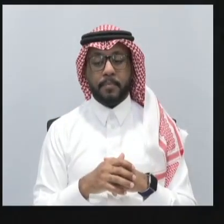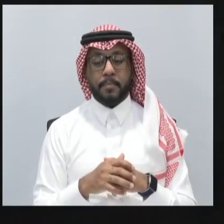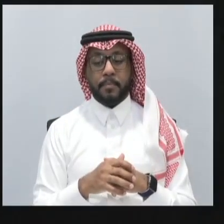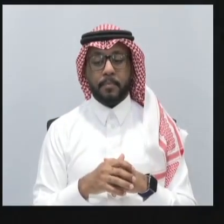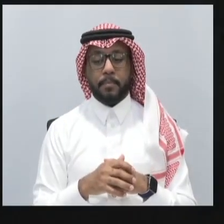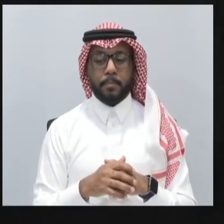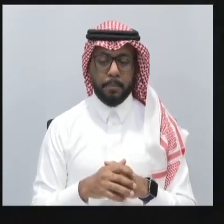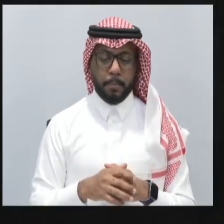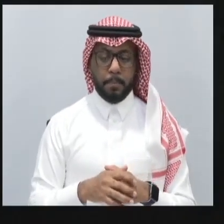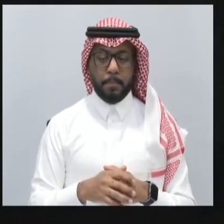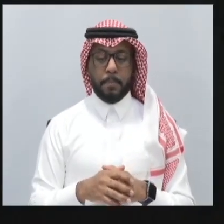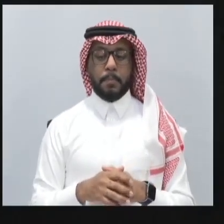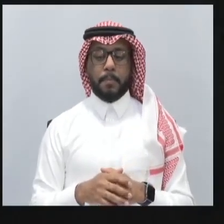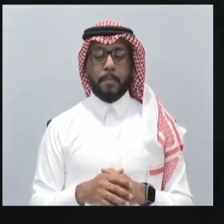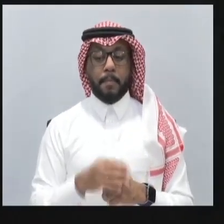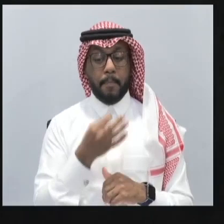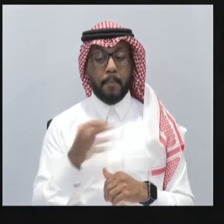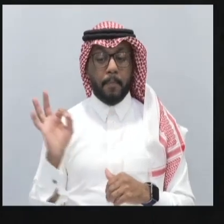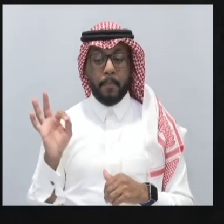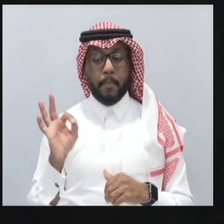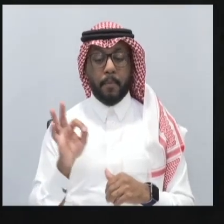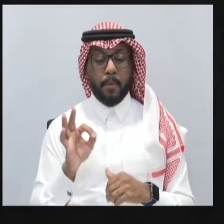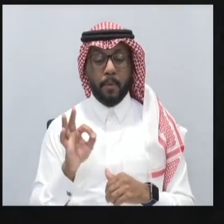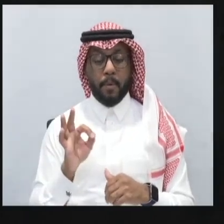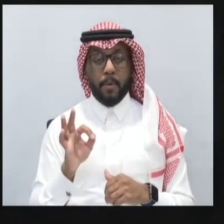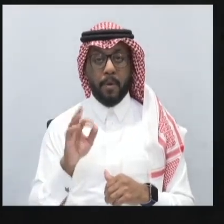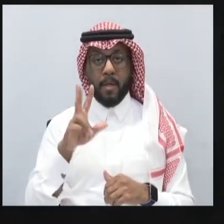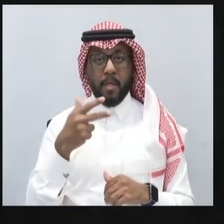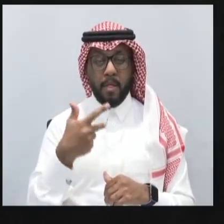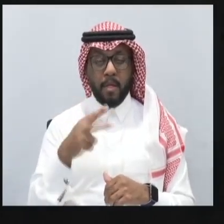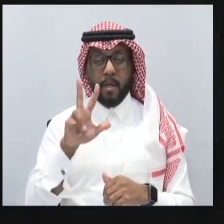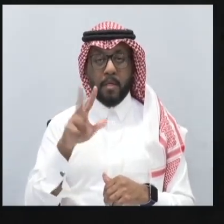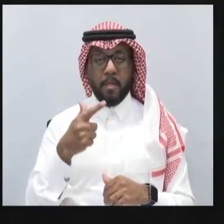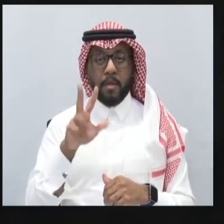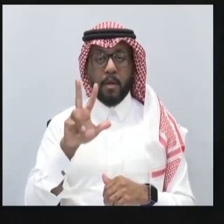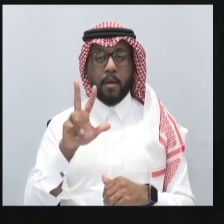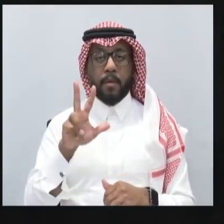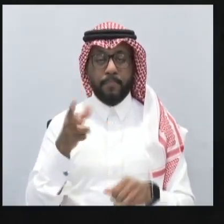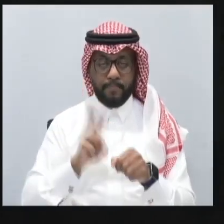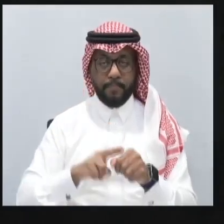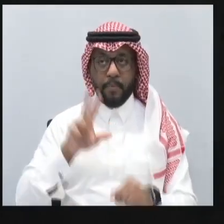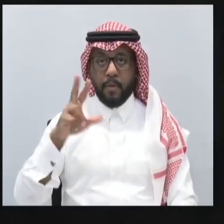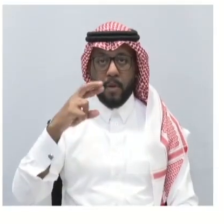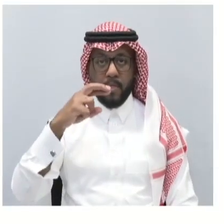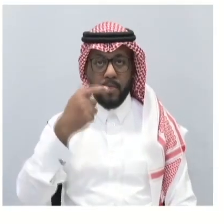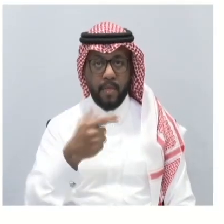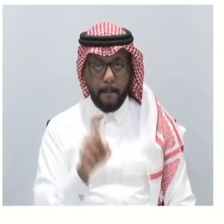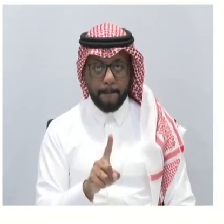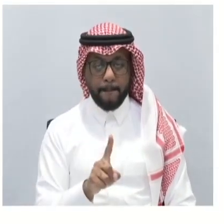عليه هذه الحيوانات اللي شفناها قبل شوي الذئب والضبع